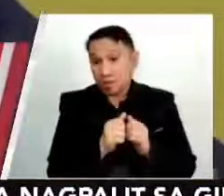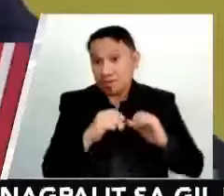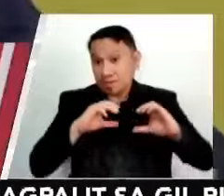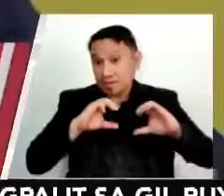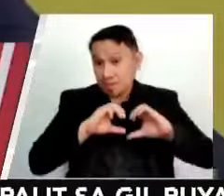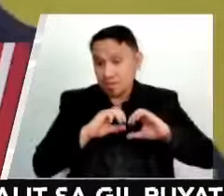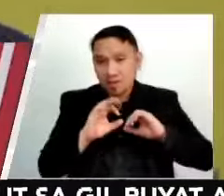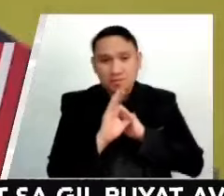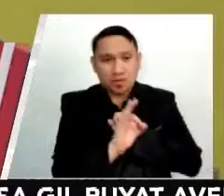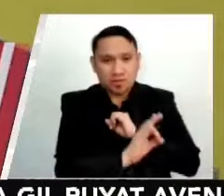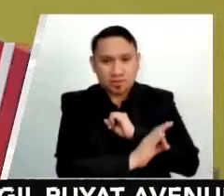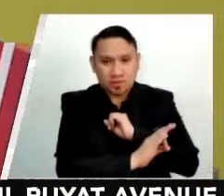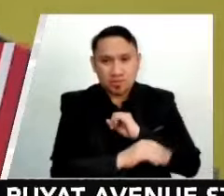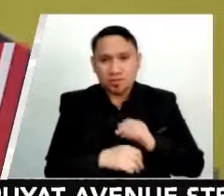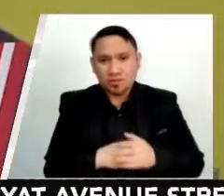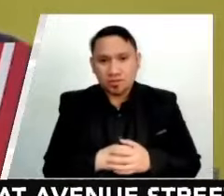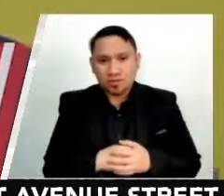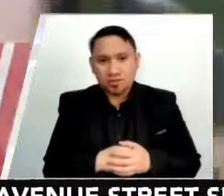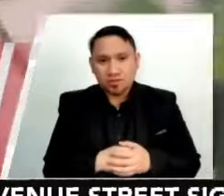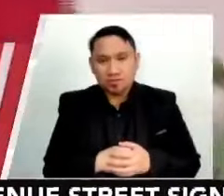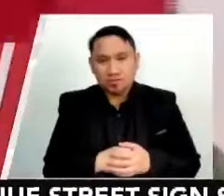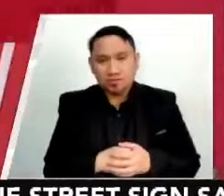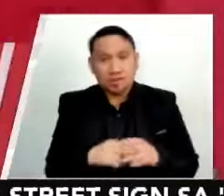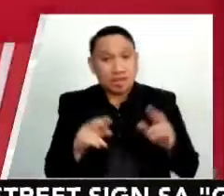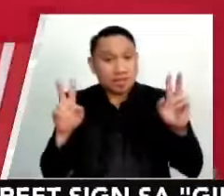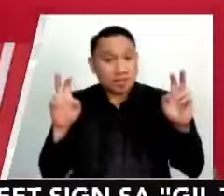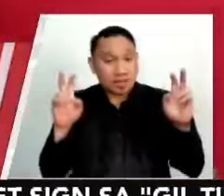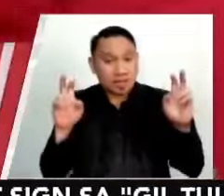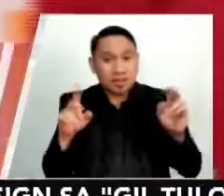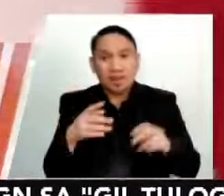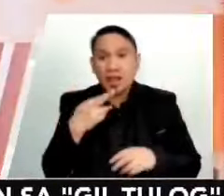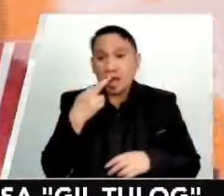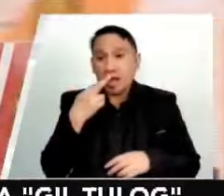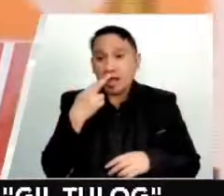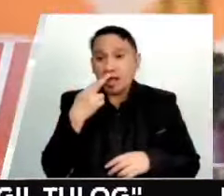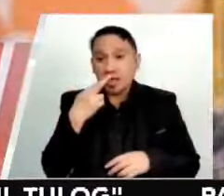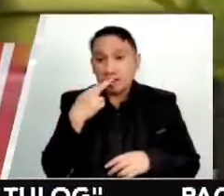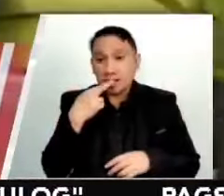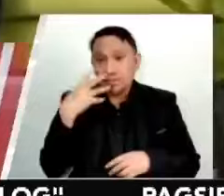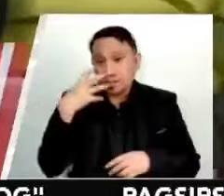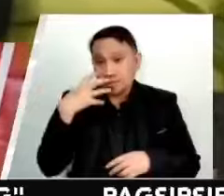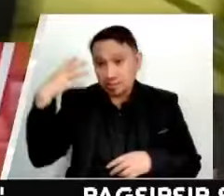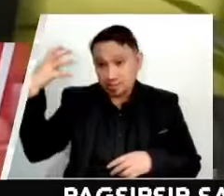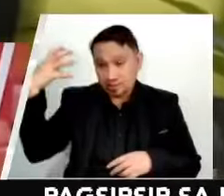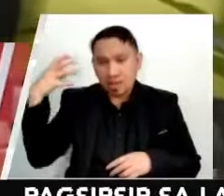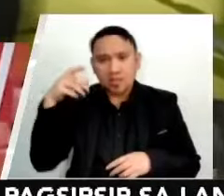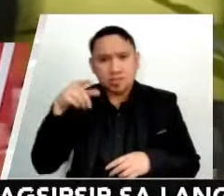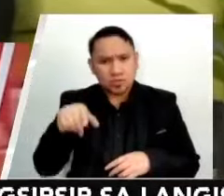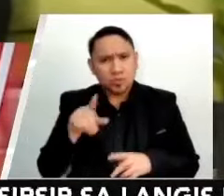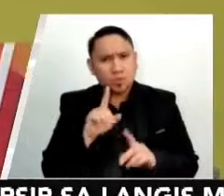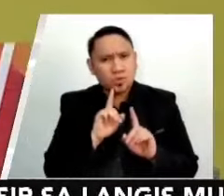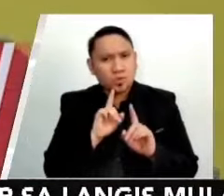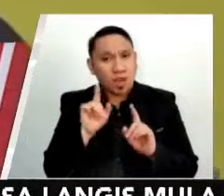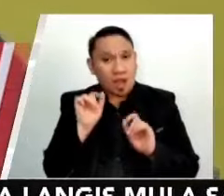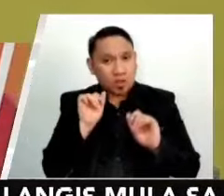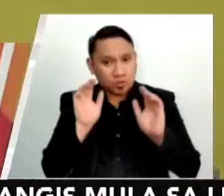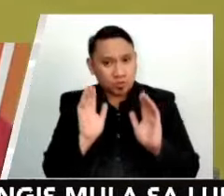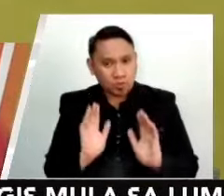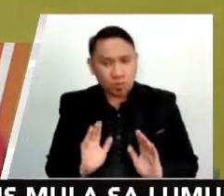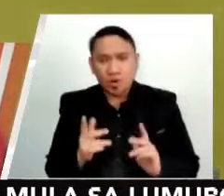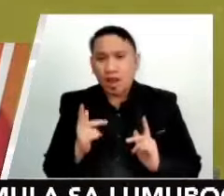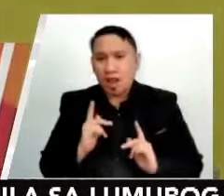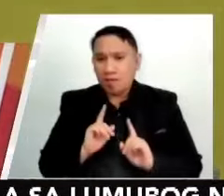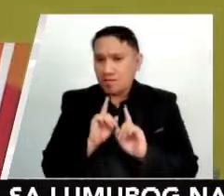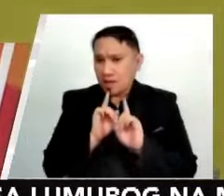Pulang Araw star Alden Richards sinagot ang estado ng kanyang love life sa Fast Talk with Boy